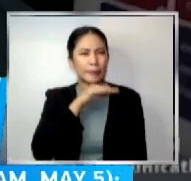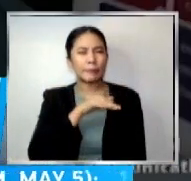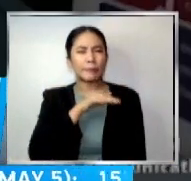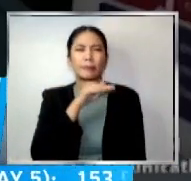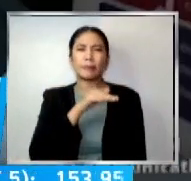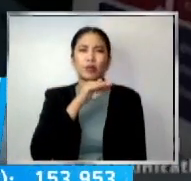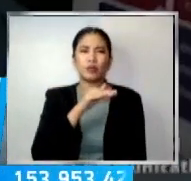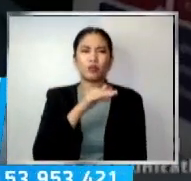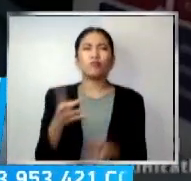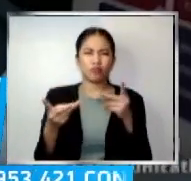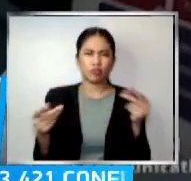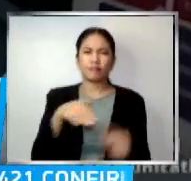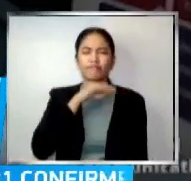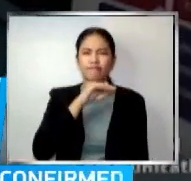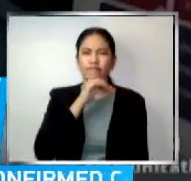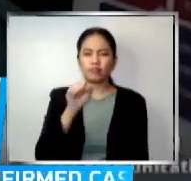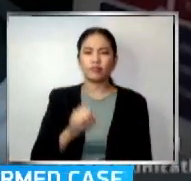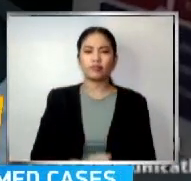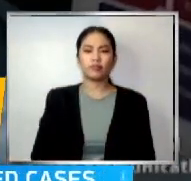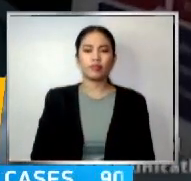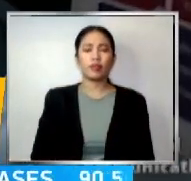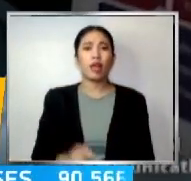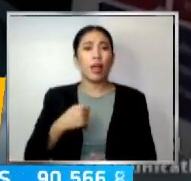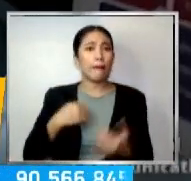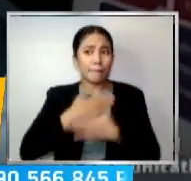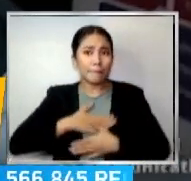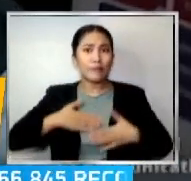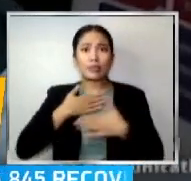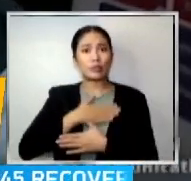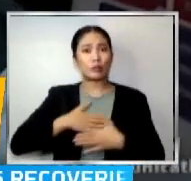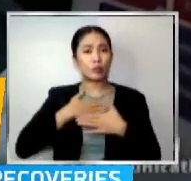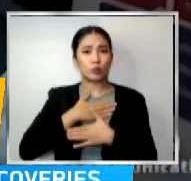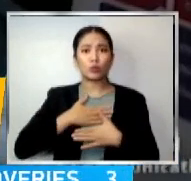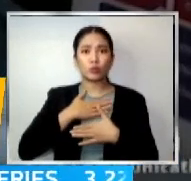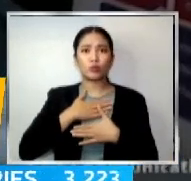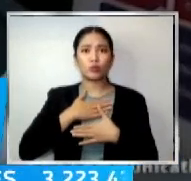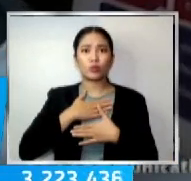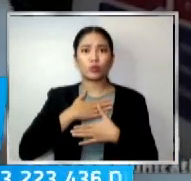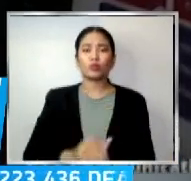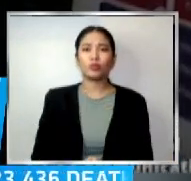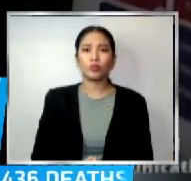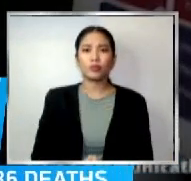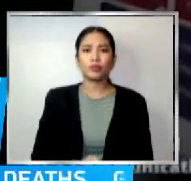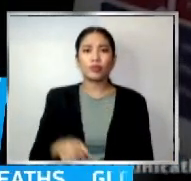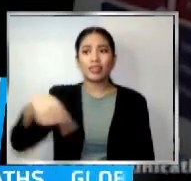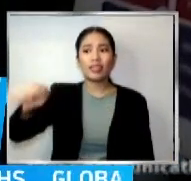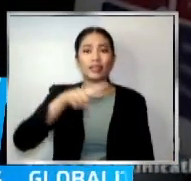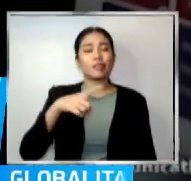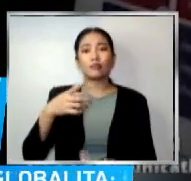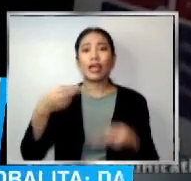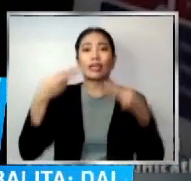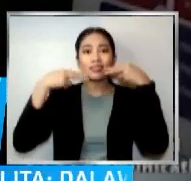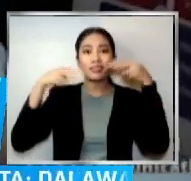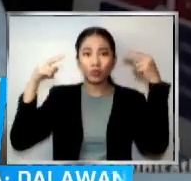rin. I appreciate wholeheartedly what the president said. The heroes are our frontline